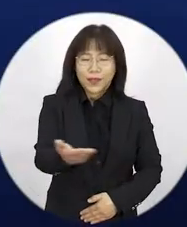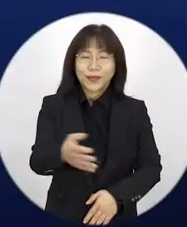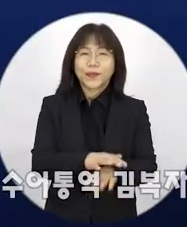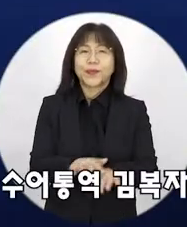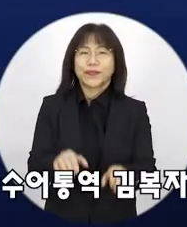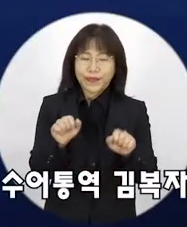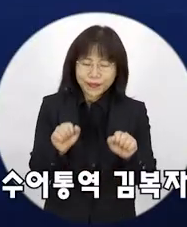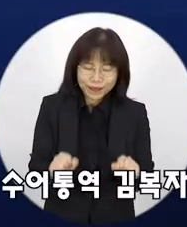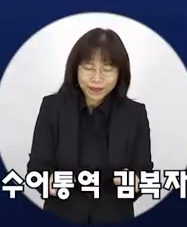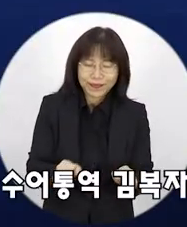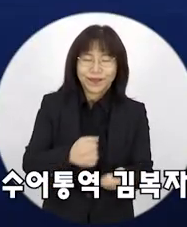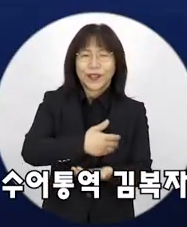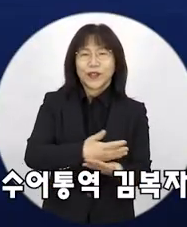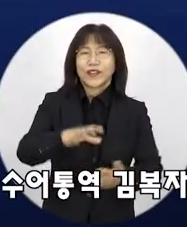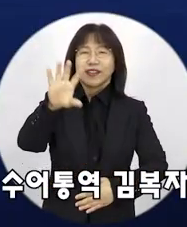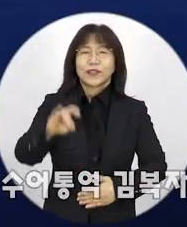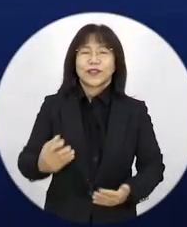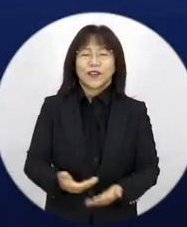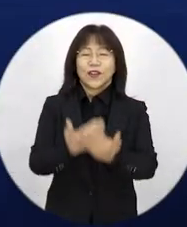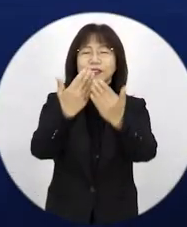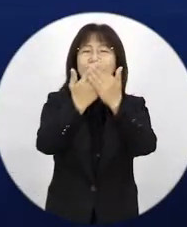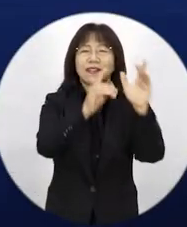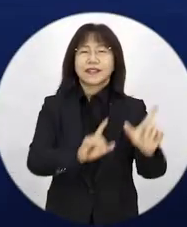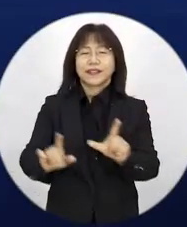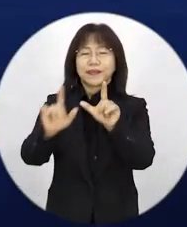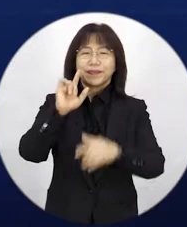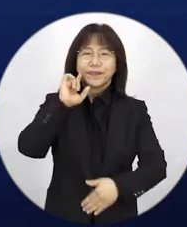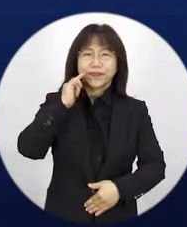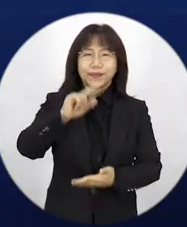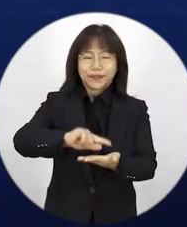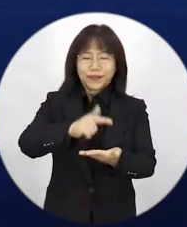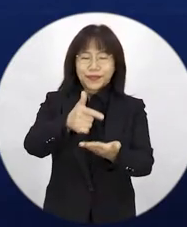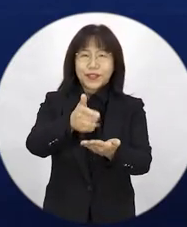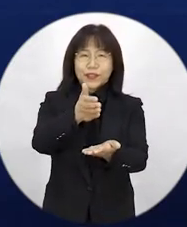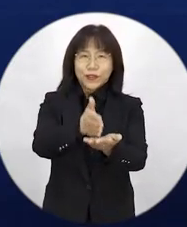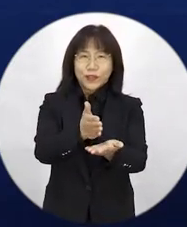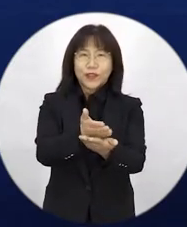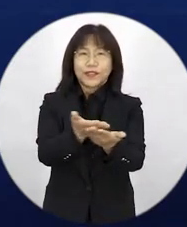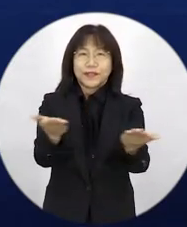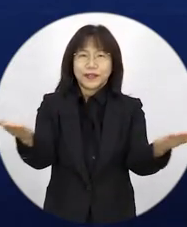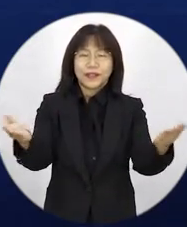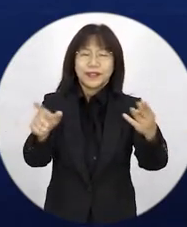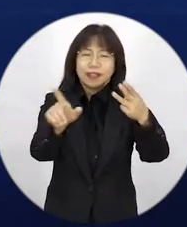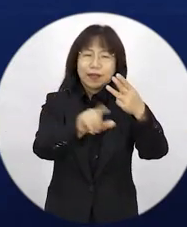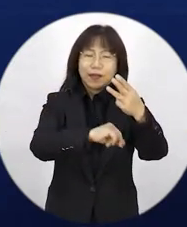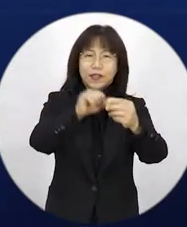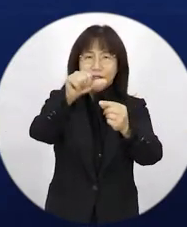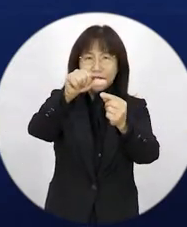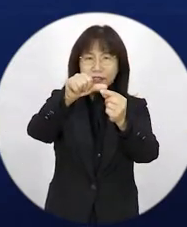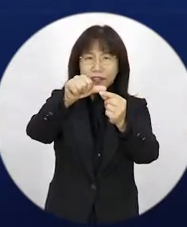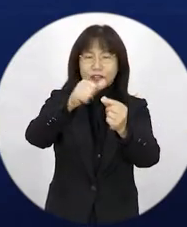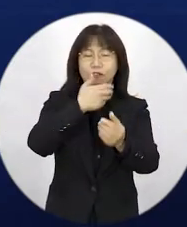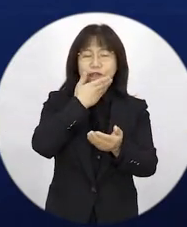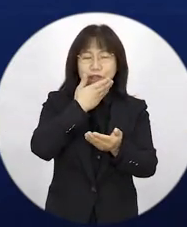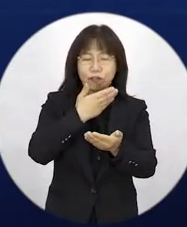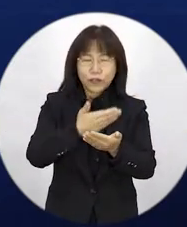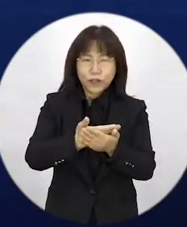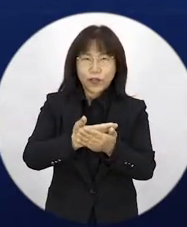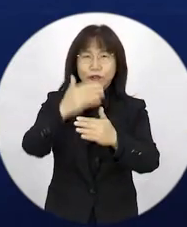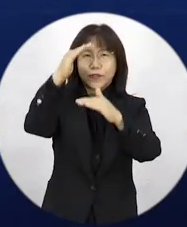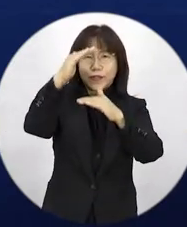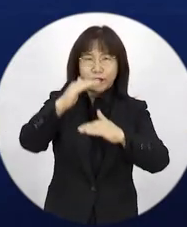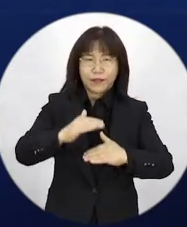구민 여러분 안녕하십니까? 조화로운 성장, 삶이 아름다운 강서, 아이강서TV 김민주입니다. 3월 다섯째 주 주간